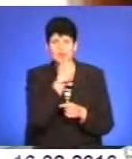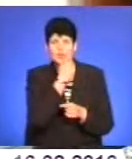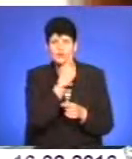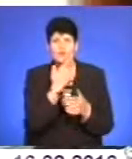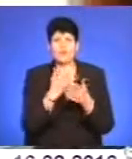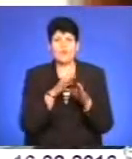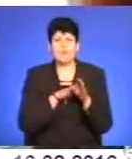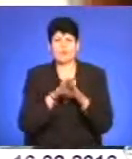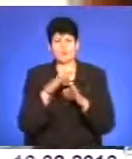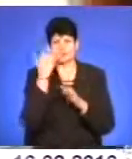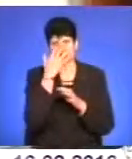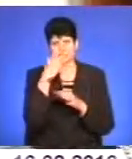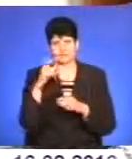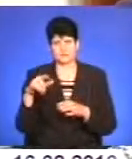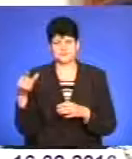зовсім незрячих людей.